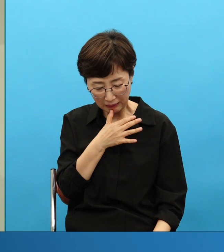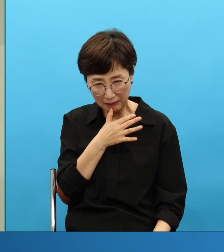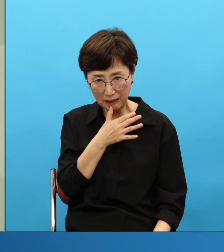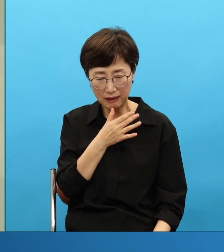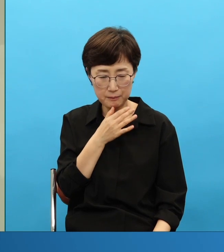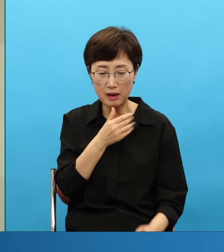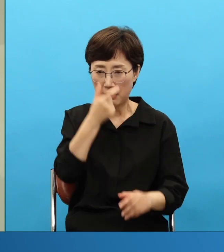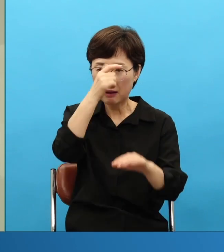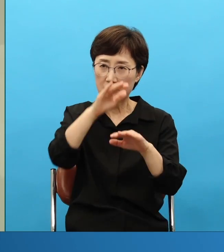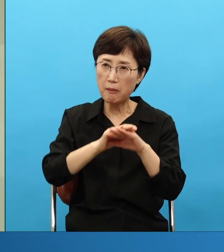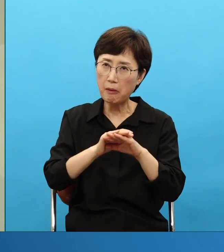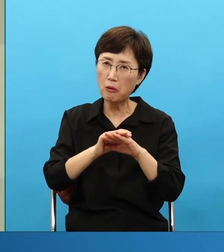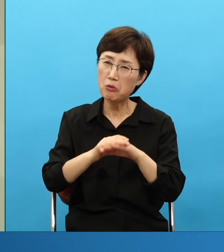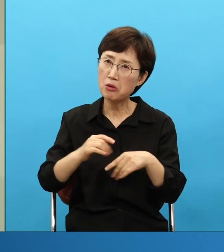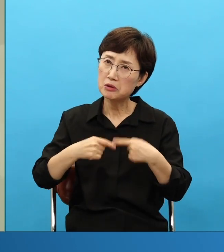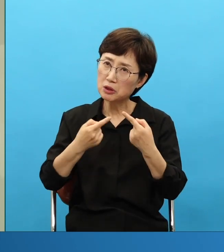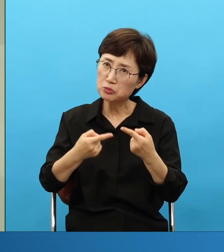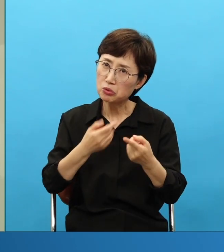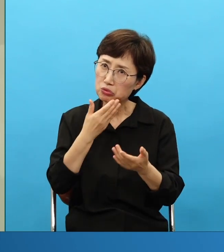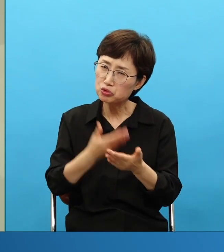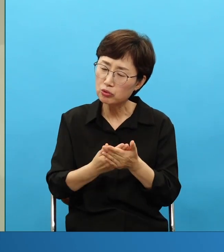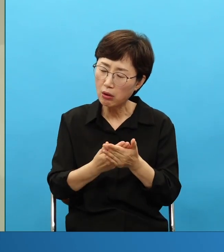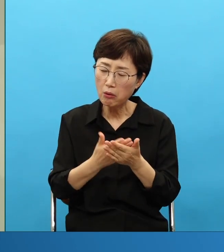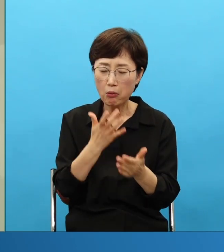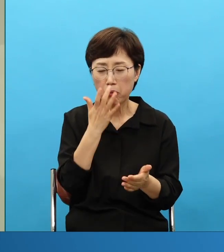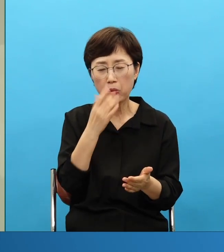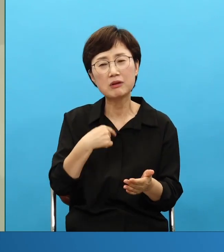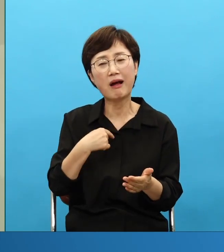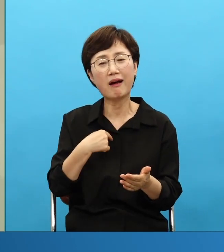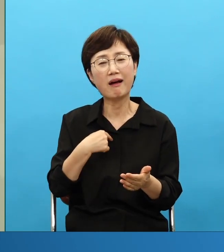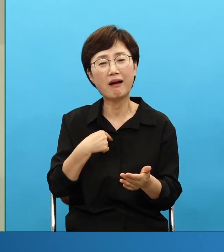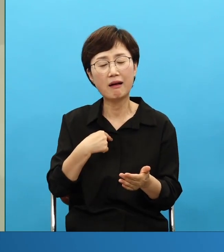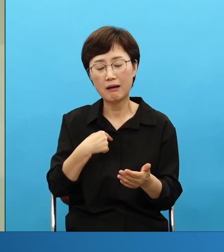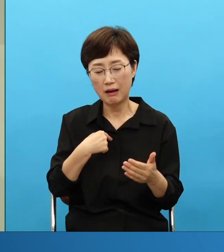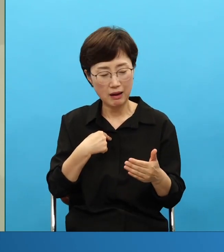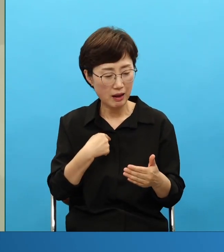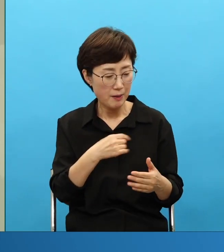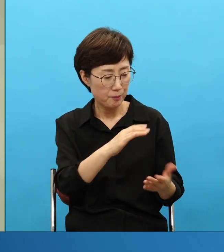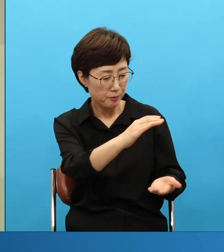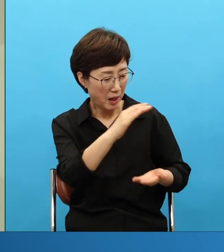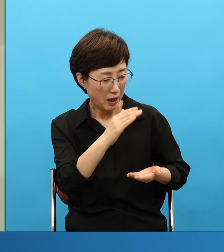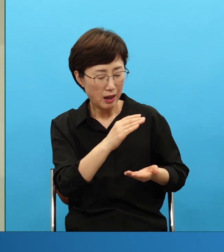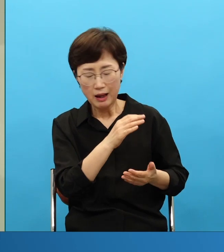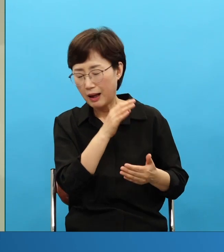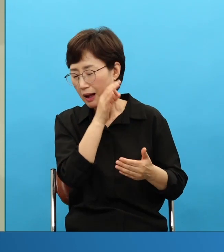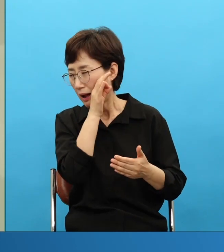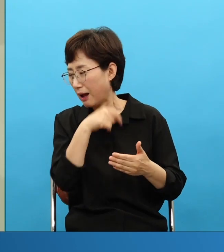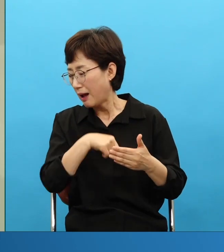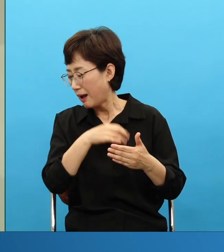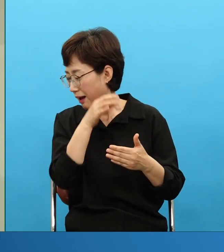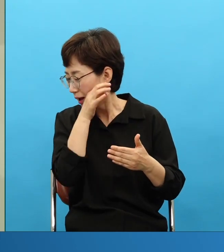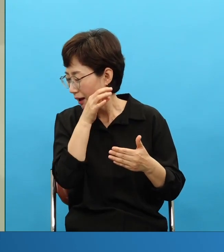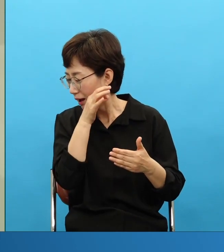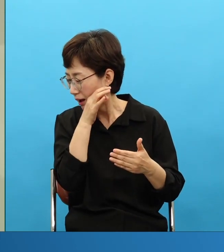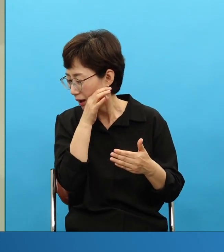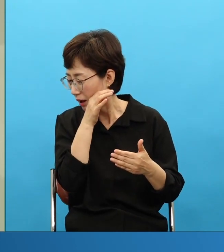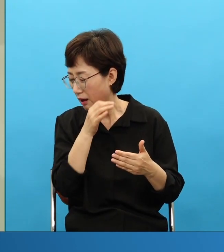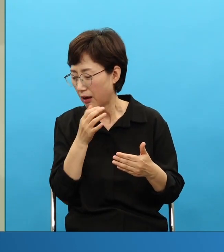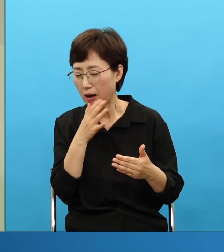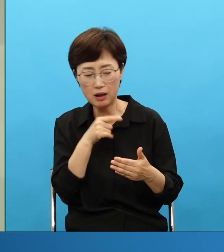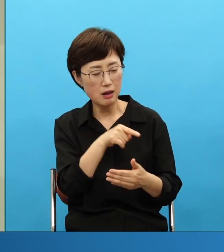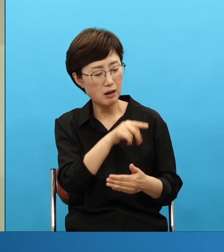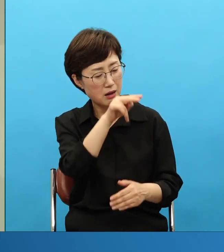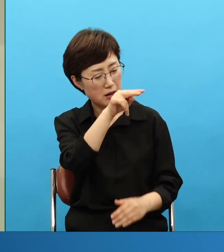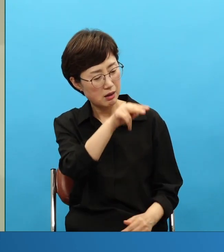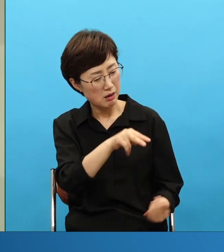예배 귀한 줄은 모르고. And as an assistant pastor, I didn't know how precious worship was. 뭐 내가 한 방 얻어맞은 것 같아. But I felt like somebody had hit me on the head. 야, 얘가